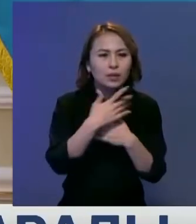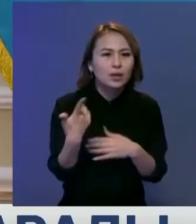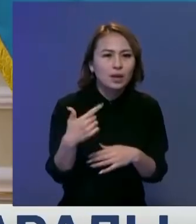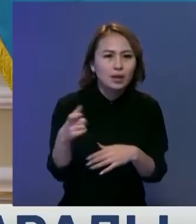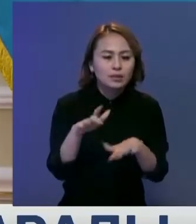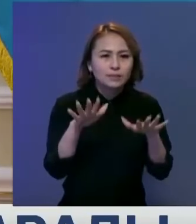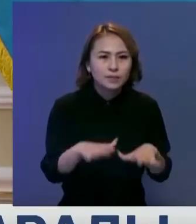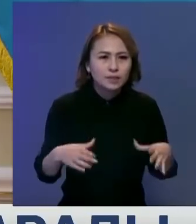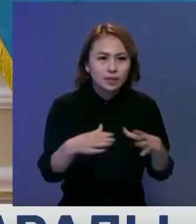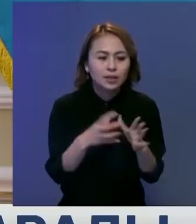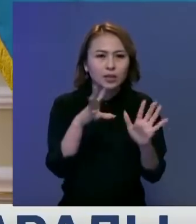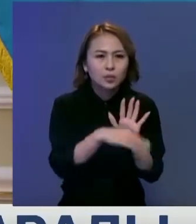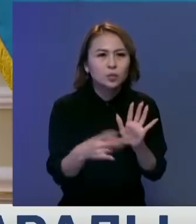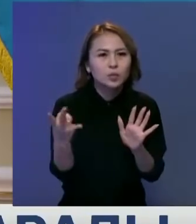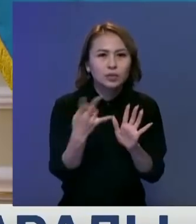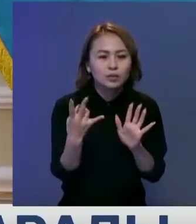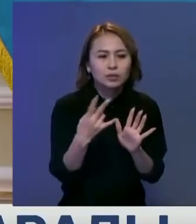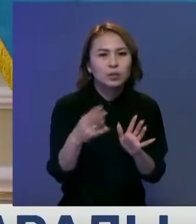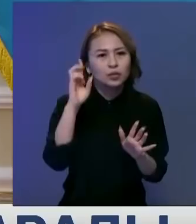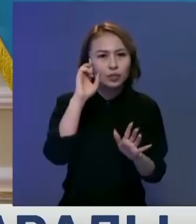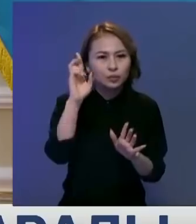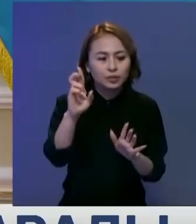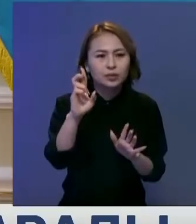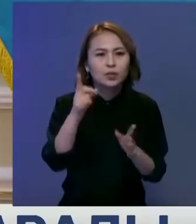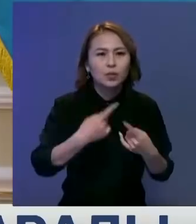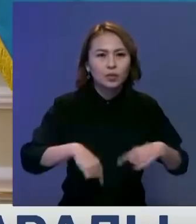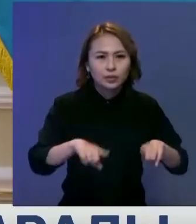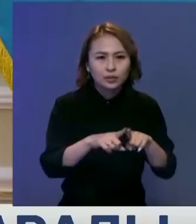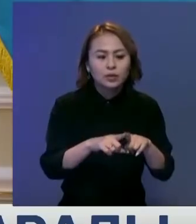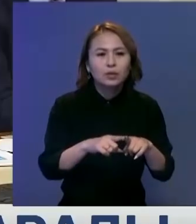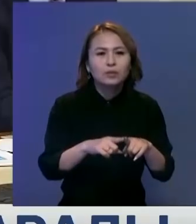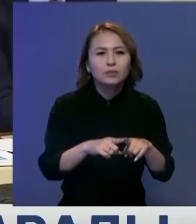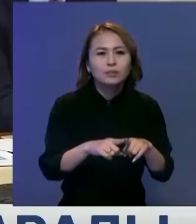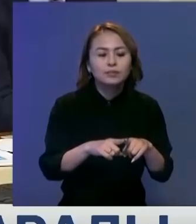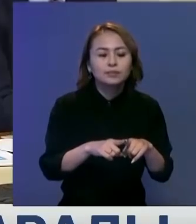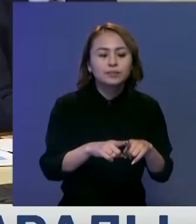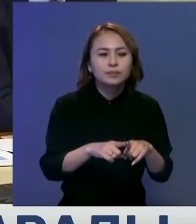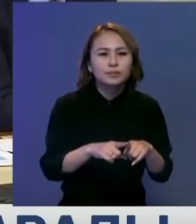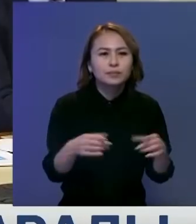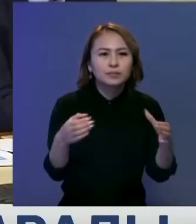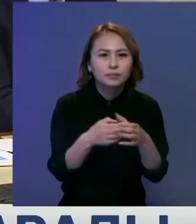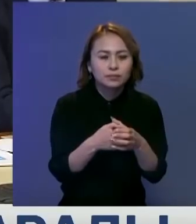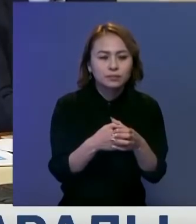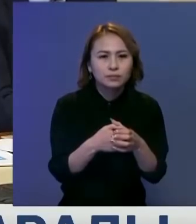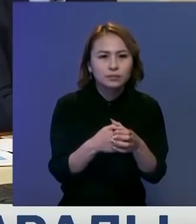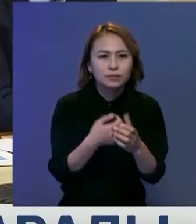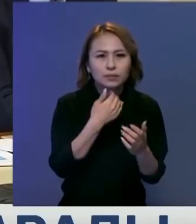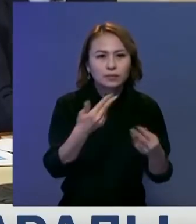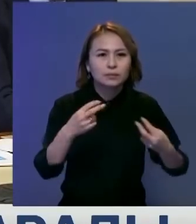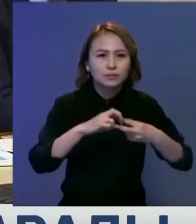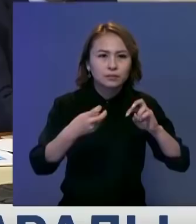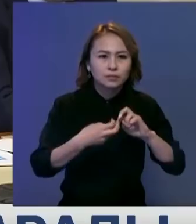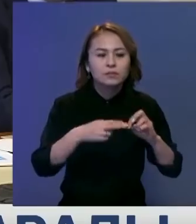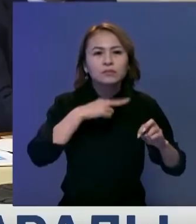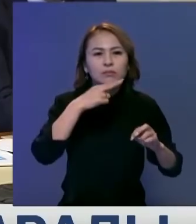орындарына еңгізілуі керек. Үкімет өңірдегі қуамдық үйімдармен бірлесіп, бұл мәселені